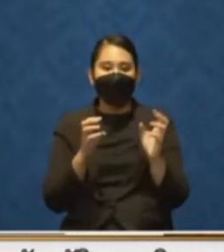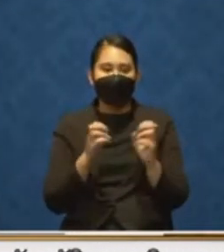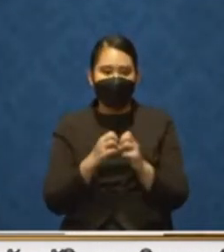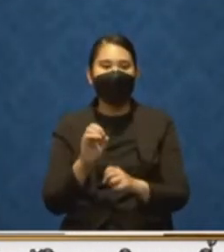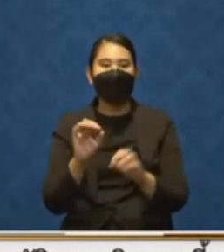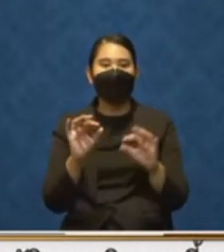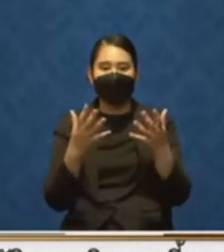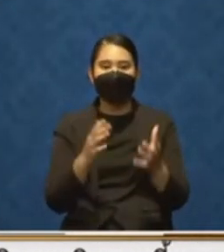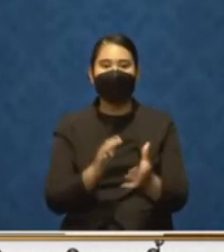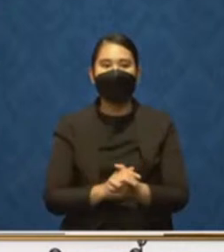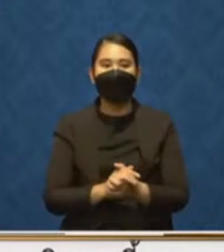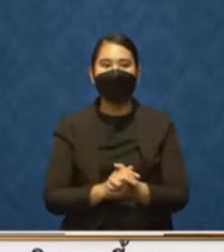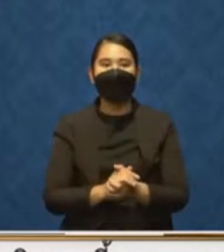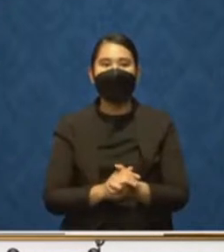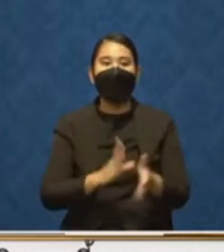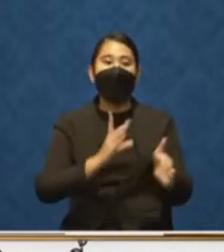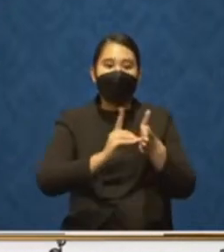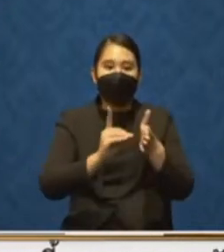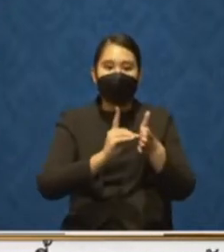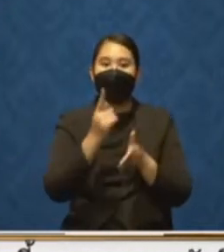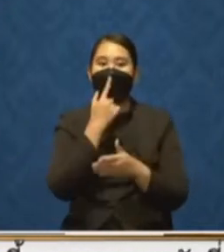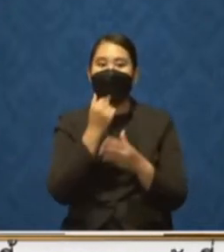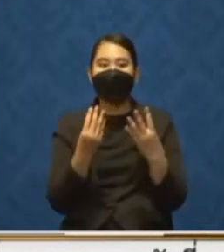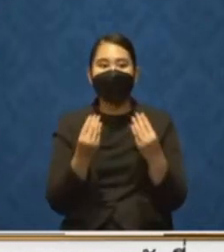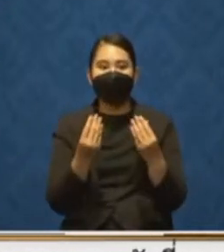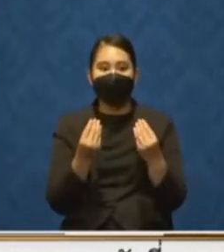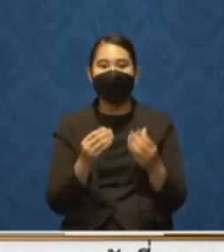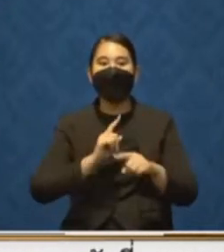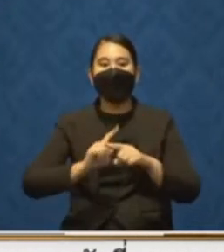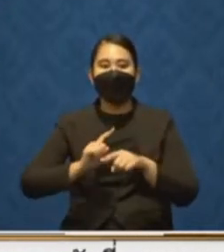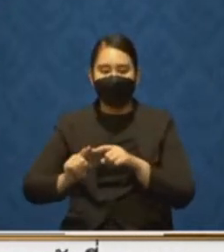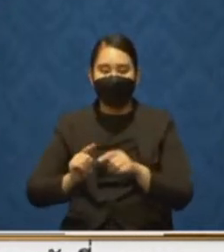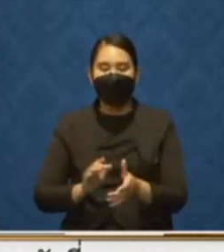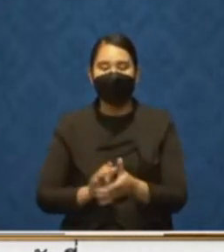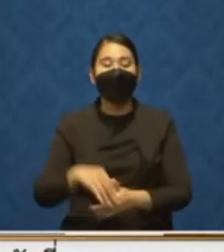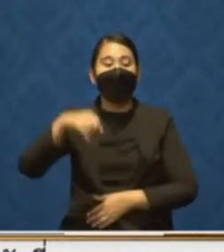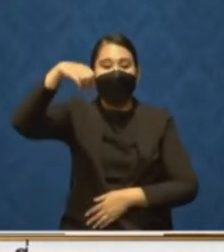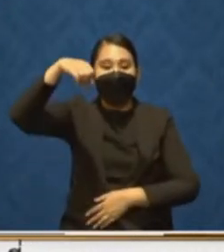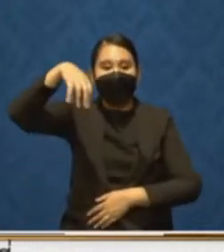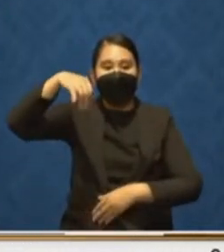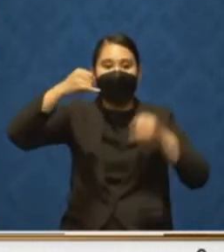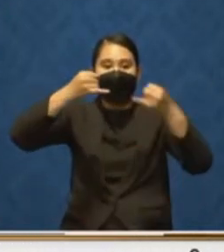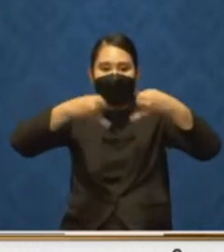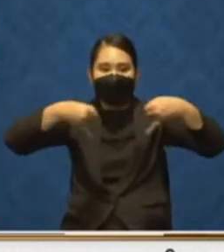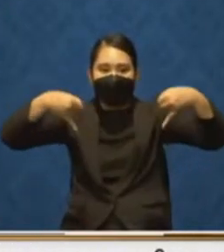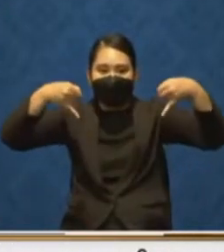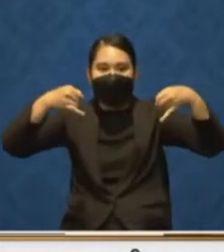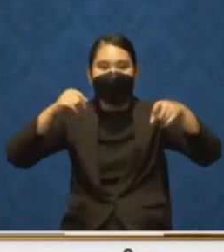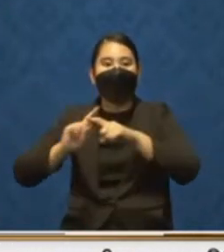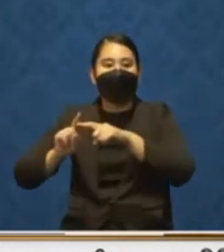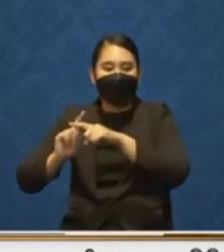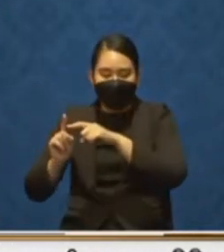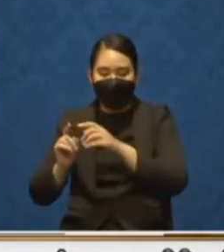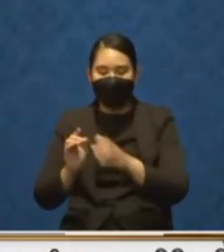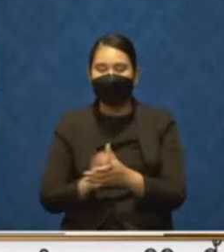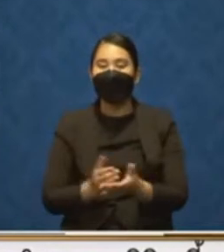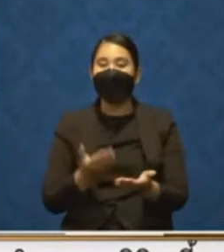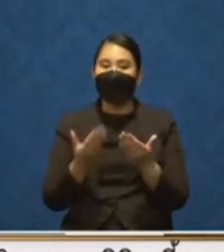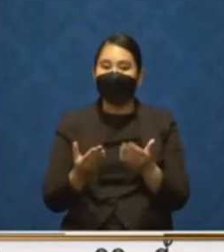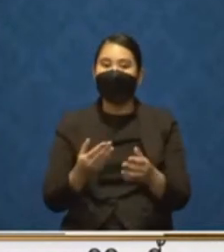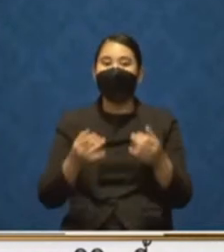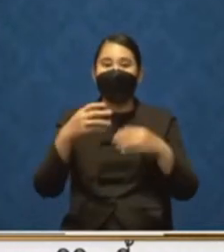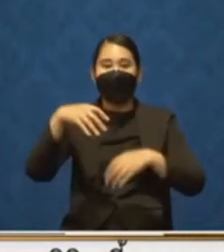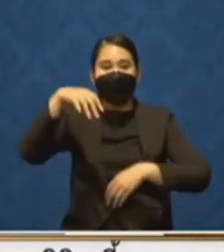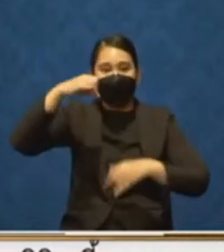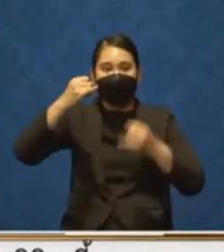แฟลตดินแดงด้วยด้วยนะครับในการจัดเลยสายไฟฟ้าสายสื่อสารไฟฟ้าสายสุสานมอเตอร์ไฟฟ้าหรือน้ำมันได้ดีนั้น